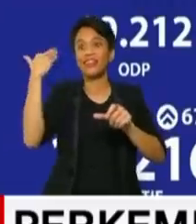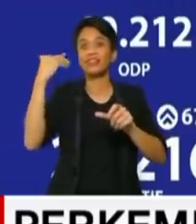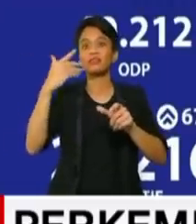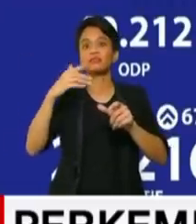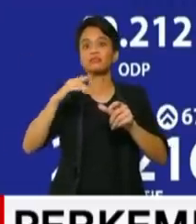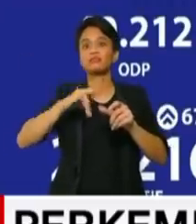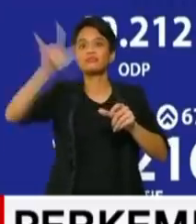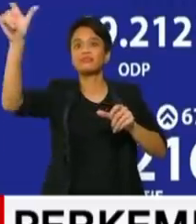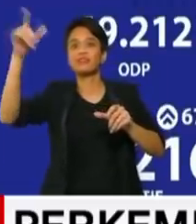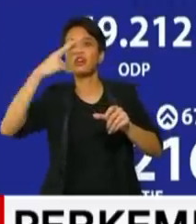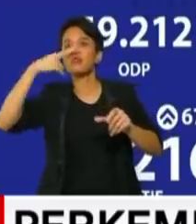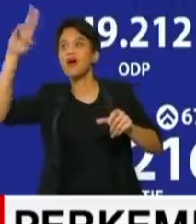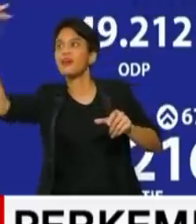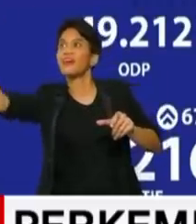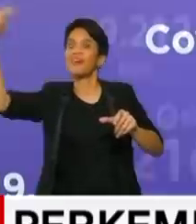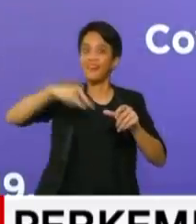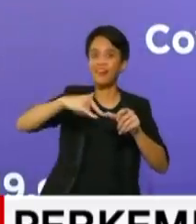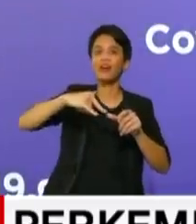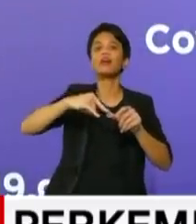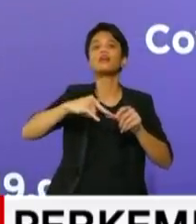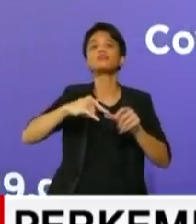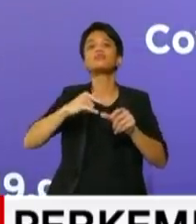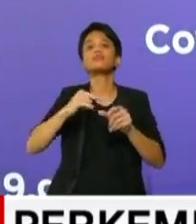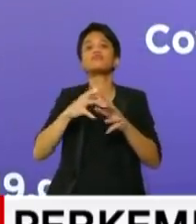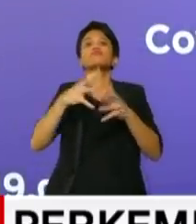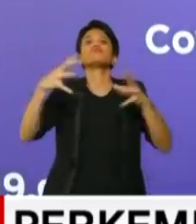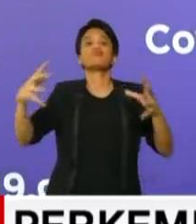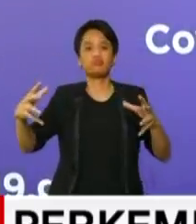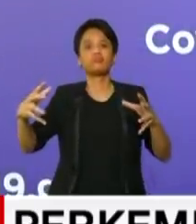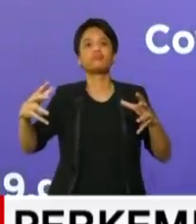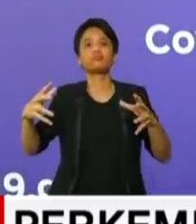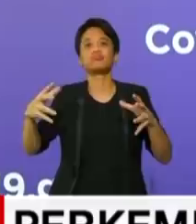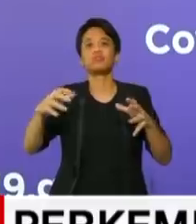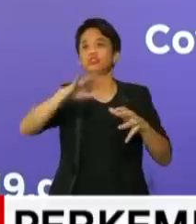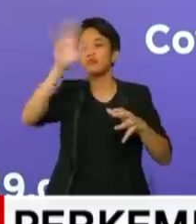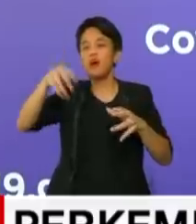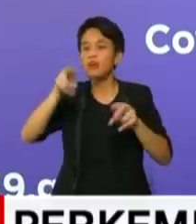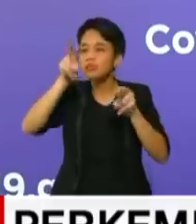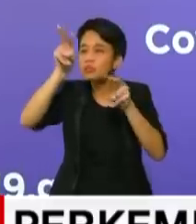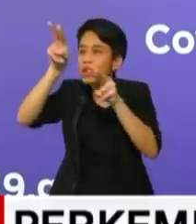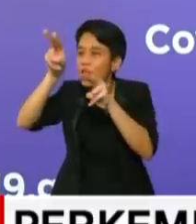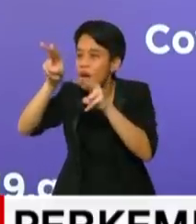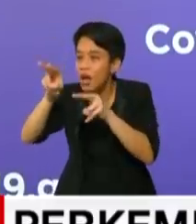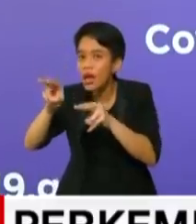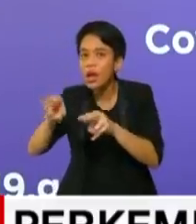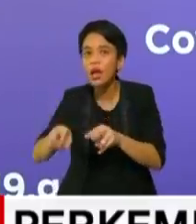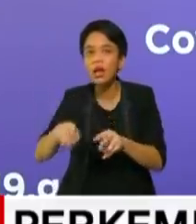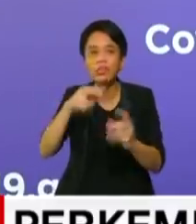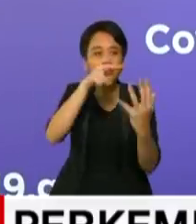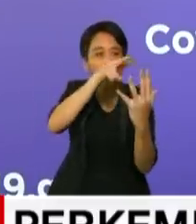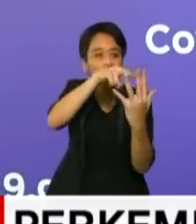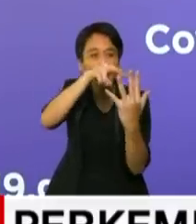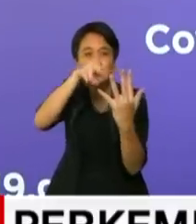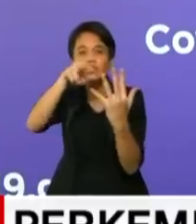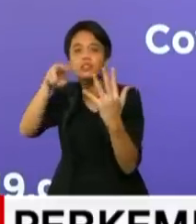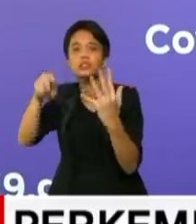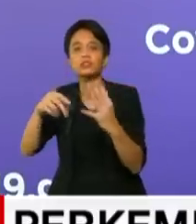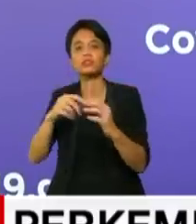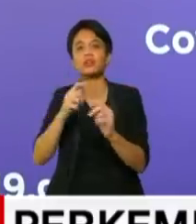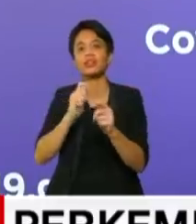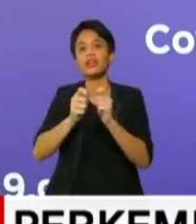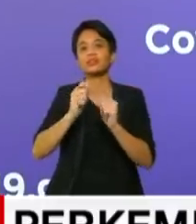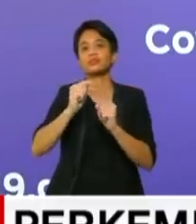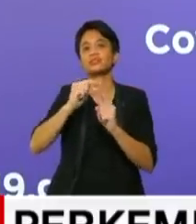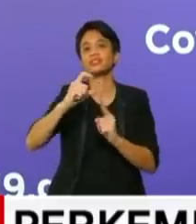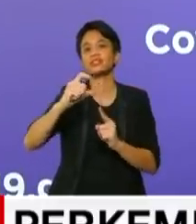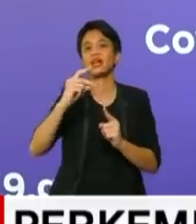dan kemudian melalui Bandara Soekarno-Hatta, keseluruhannya kita screening. Kita lakukan pemeriksaan PCR dan banyak di antara